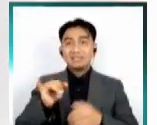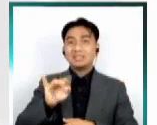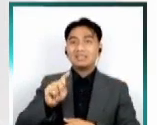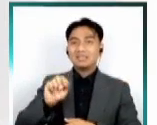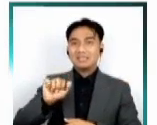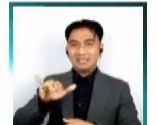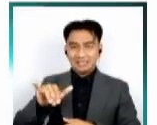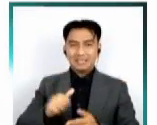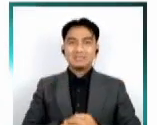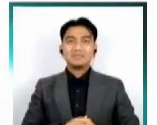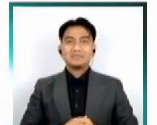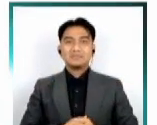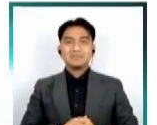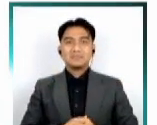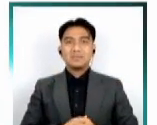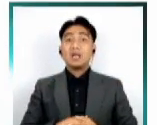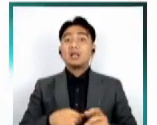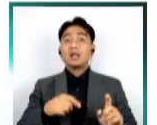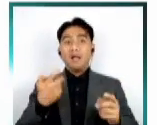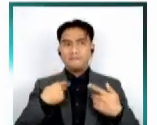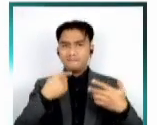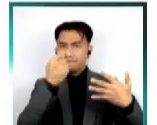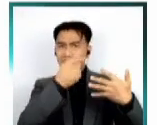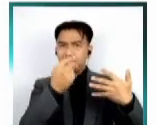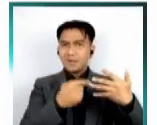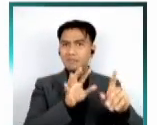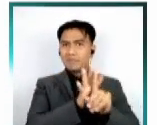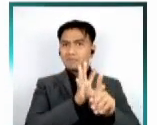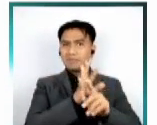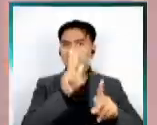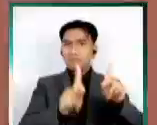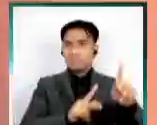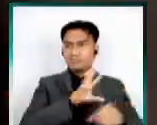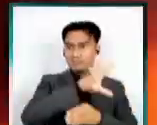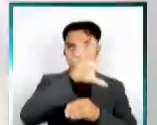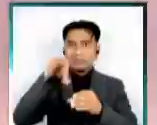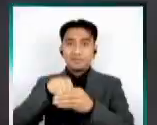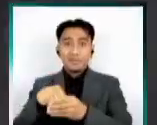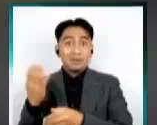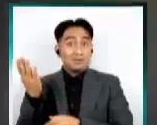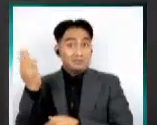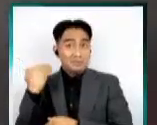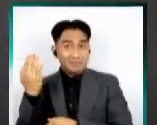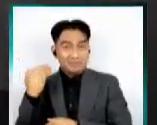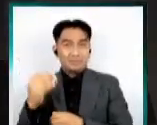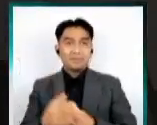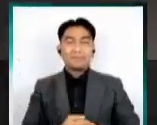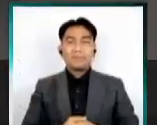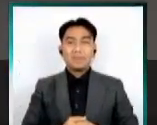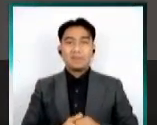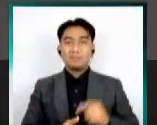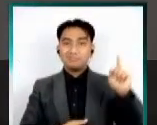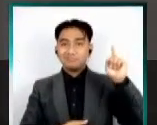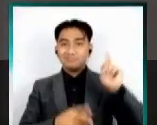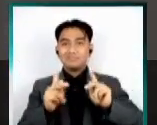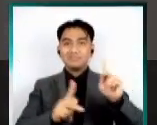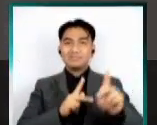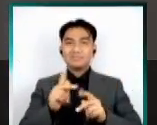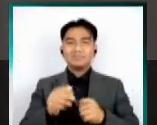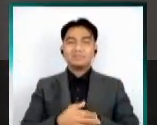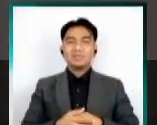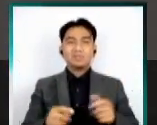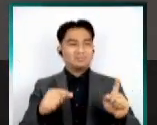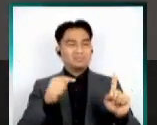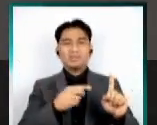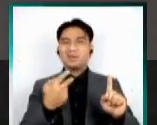Formula One racers gaya nina Sergio Perez at Mick Schumacher. Naging malubak din daw ang biyahe ni Bianca, lalo't